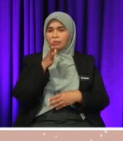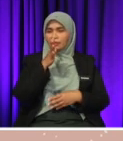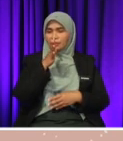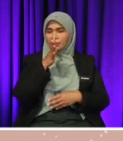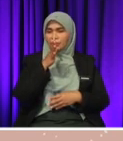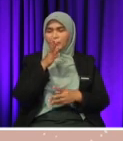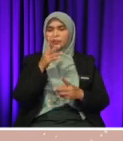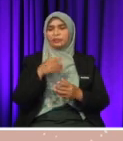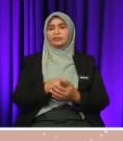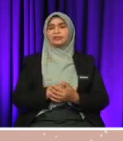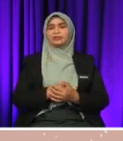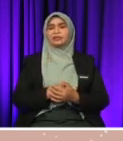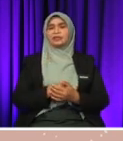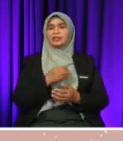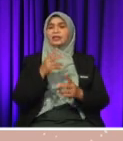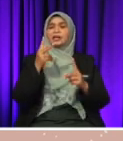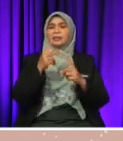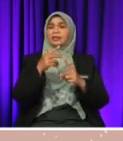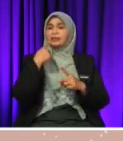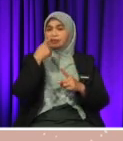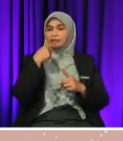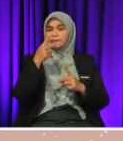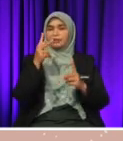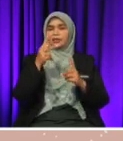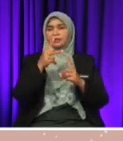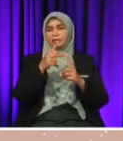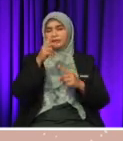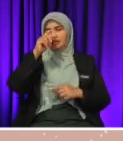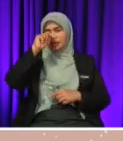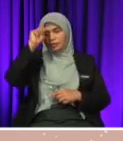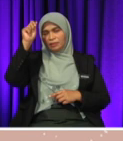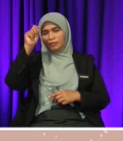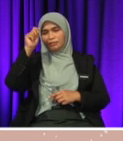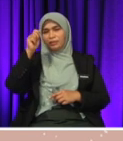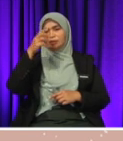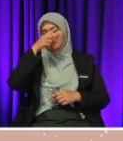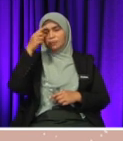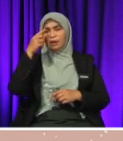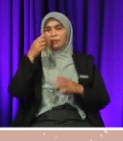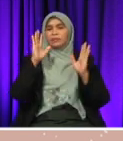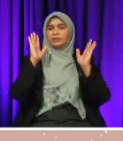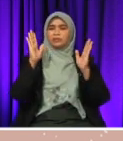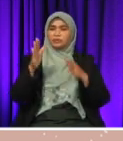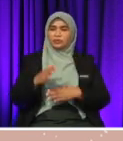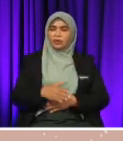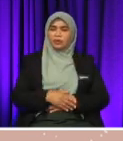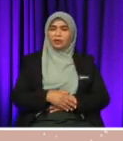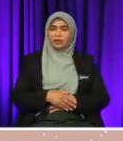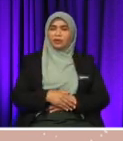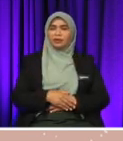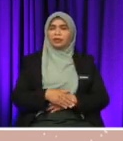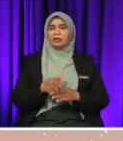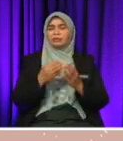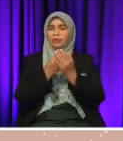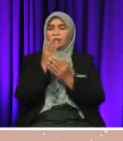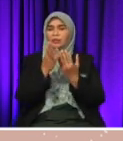kepada siapa eh ini berbagi kepada Tuhan sebab menunaikan salat eee mengambil wudhu untuk menunaikan